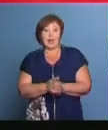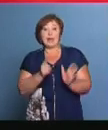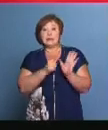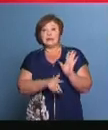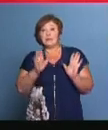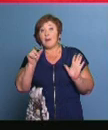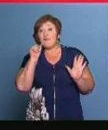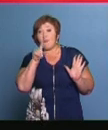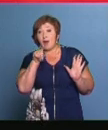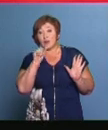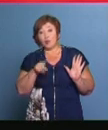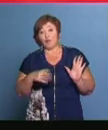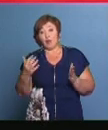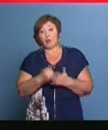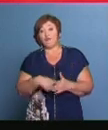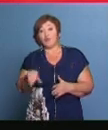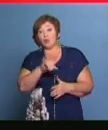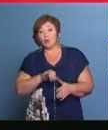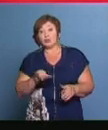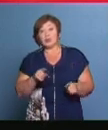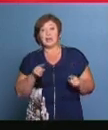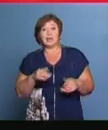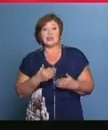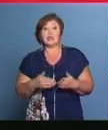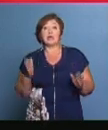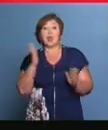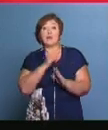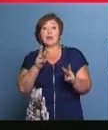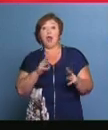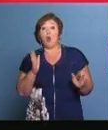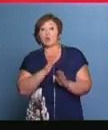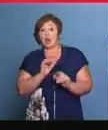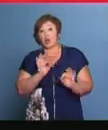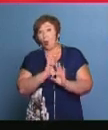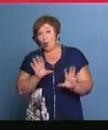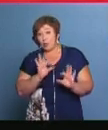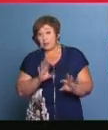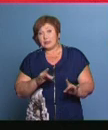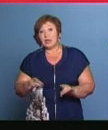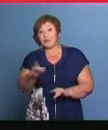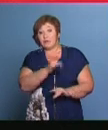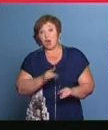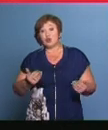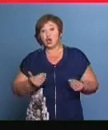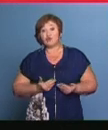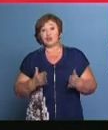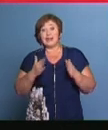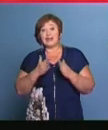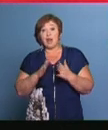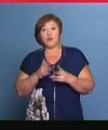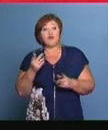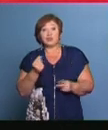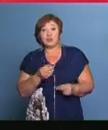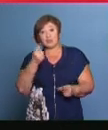75 волков обитает в Удмуртии. Такие данные озвучили сотрудники Минприроды, комментируя ситуацию в Ярском районе. Жители там встревожили